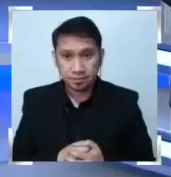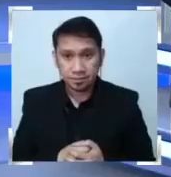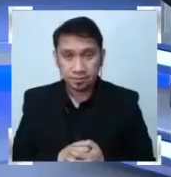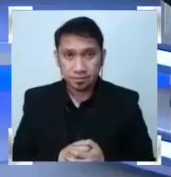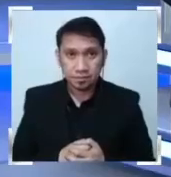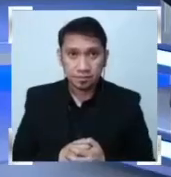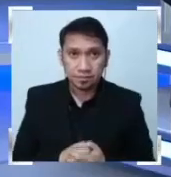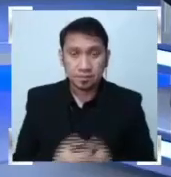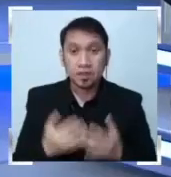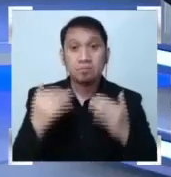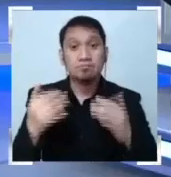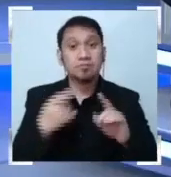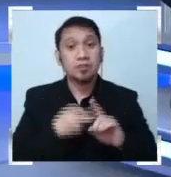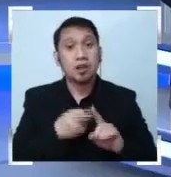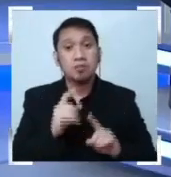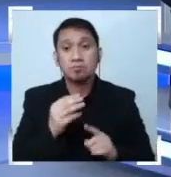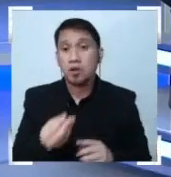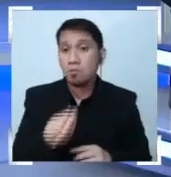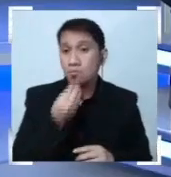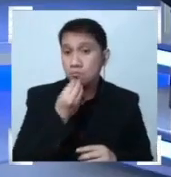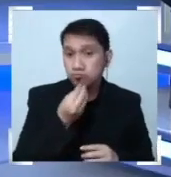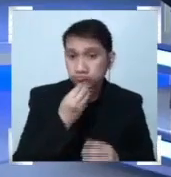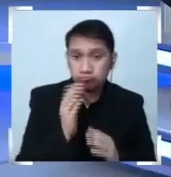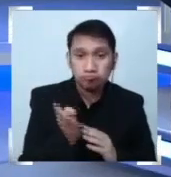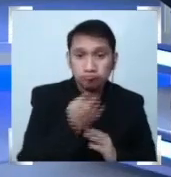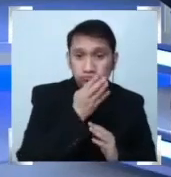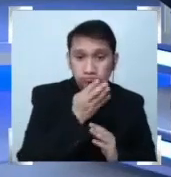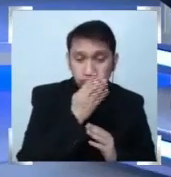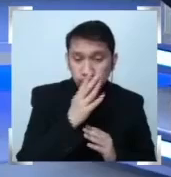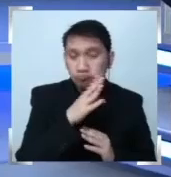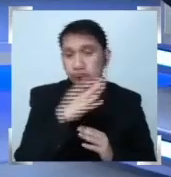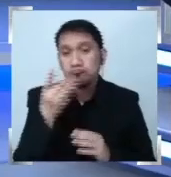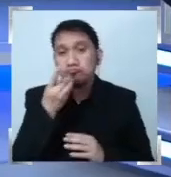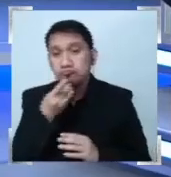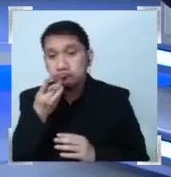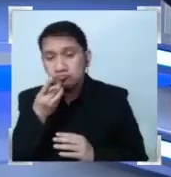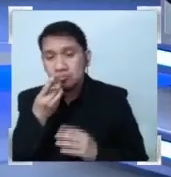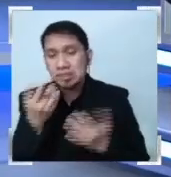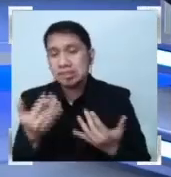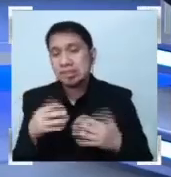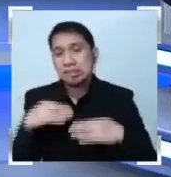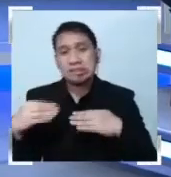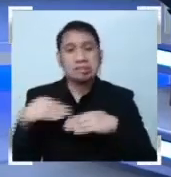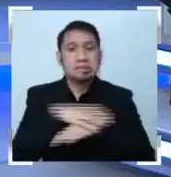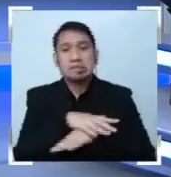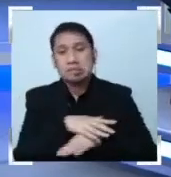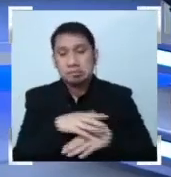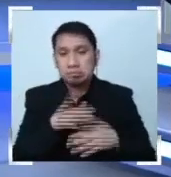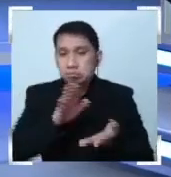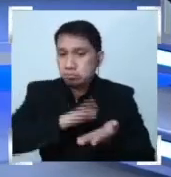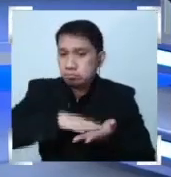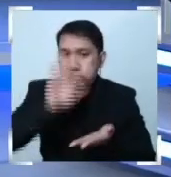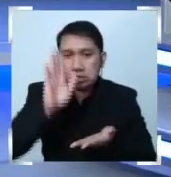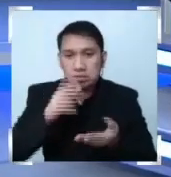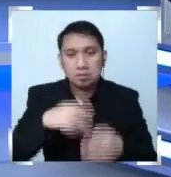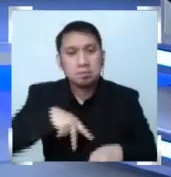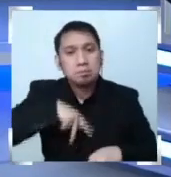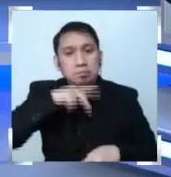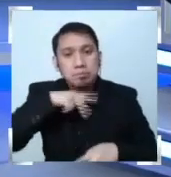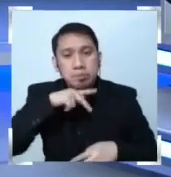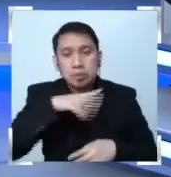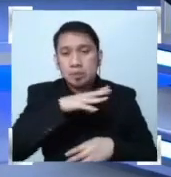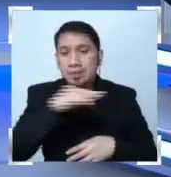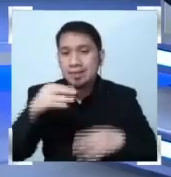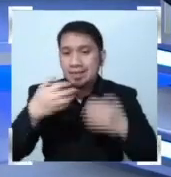Mula sa pang-agahan hanggang panghimagas, apektado ng pagmahal ng baboy at itlog. Nandiyan pa ang nakaambang problema